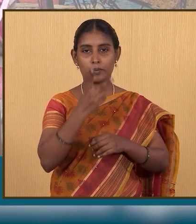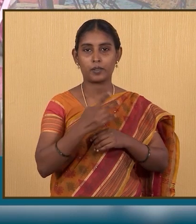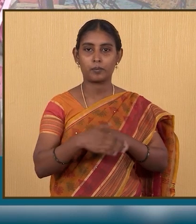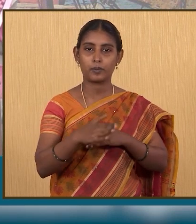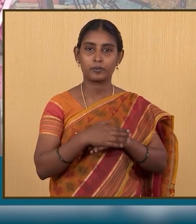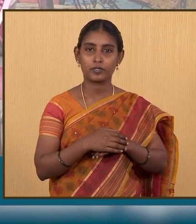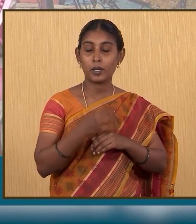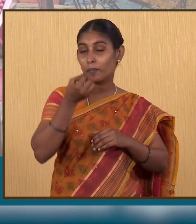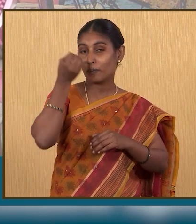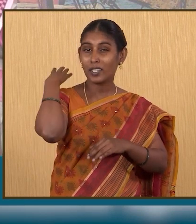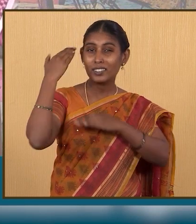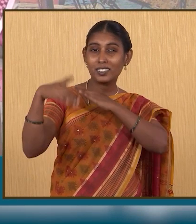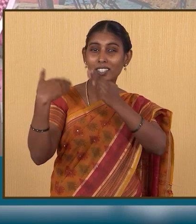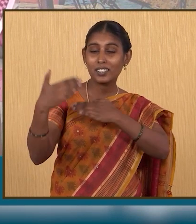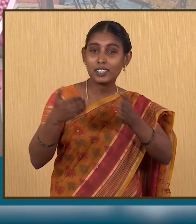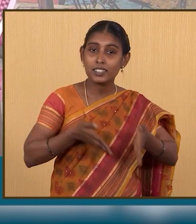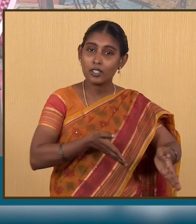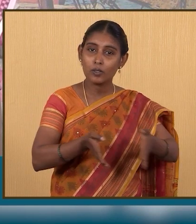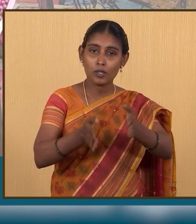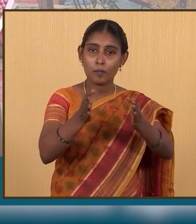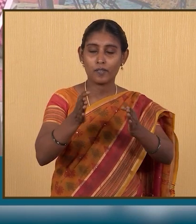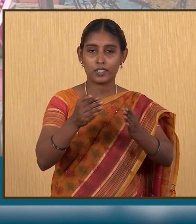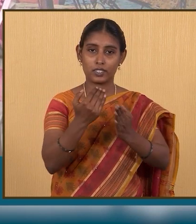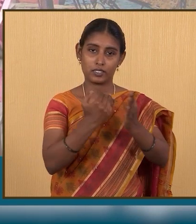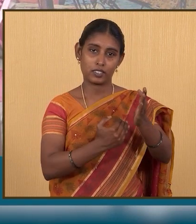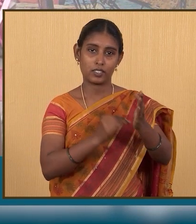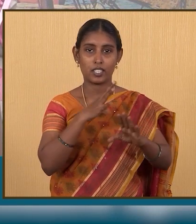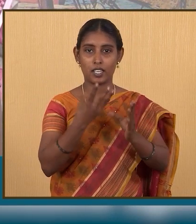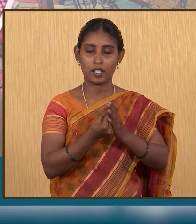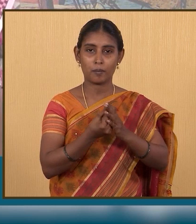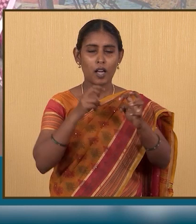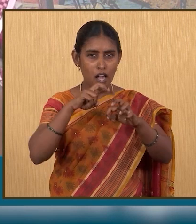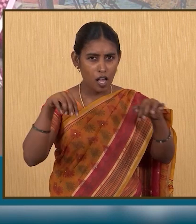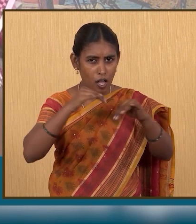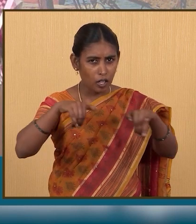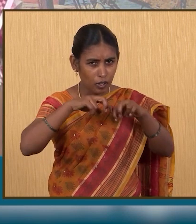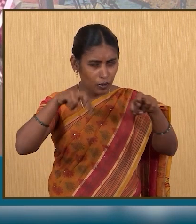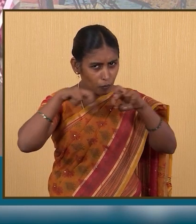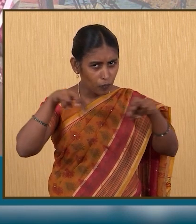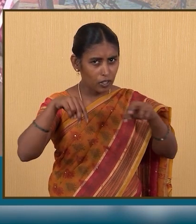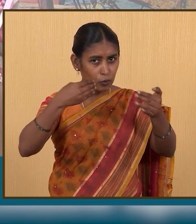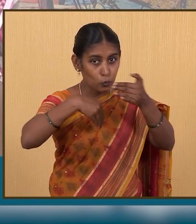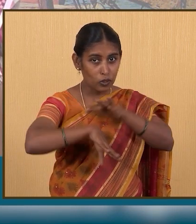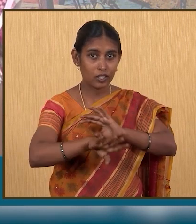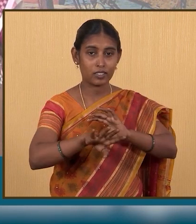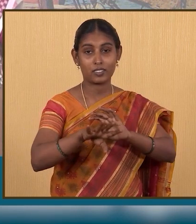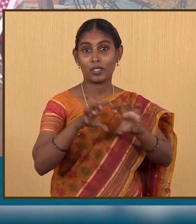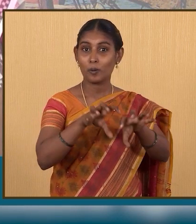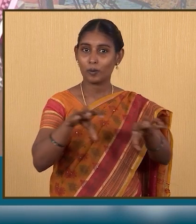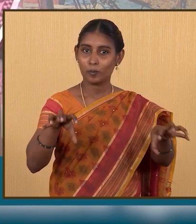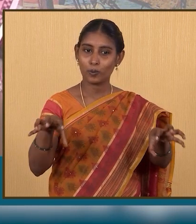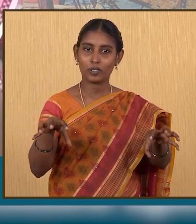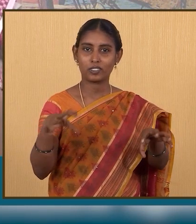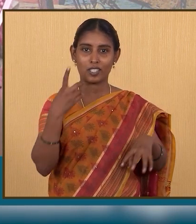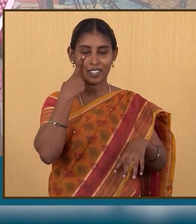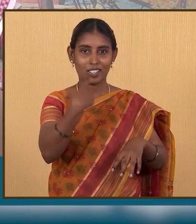பண்டைய காலங்கள்லாம் நம்ம சிந்து சமவெளி நாகரிகம் இதெல்லாம் பார்த்துருப்போம் இல்லையா? அப்போ அகழ்வாய்வுகள் மூலமாக கண்டுபிடிச்சாங்க இல்லையா, அந்த பொருட்களை